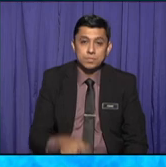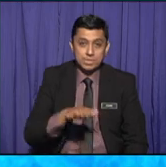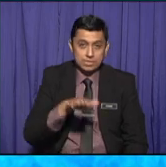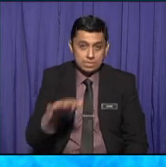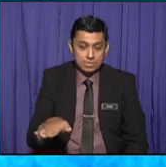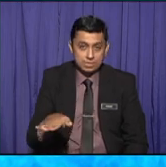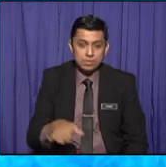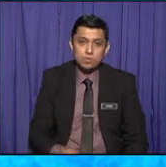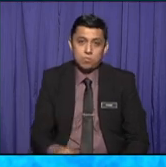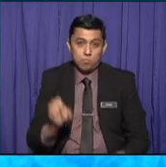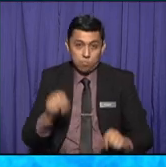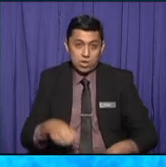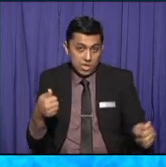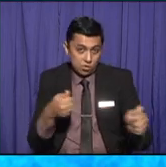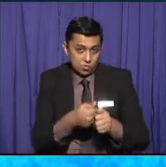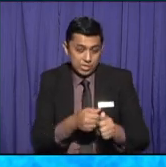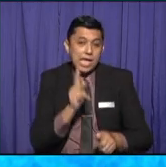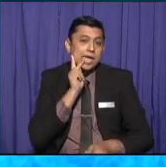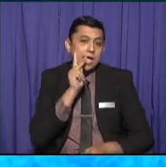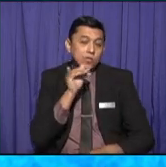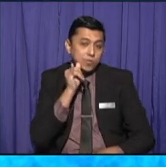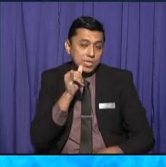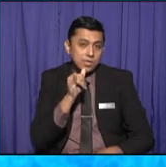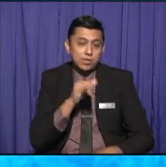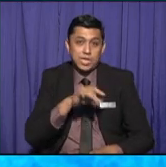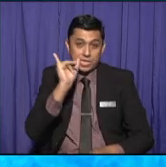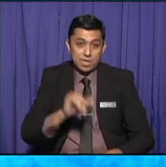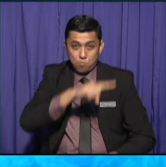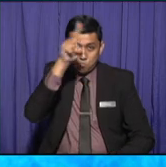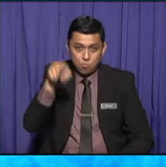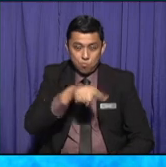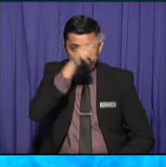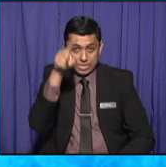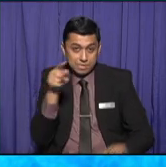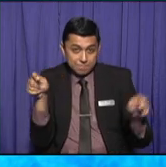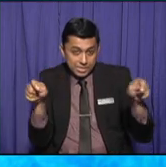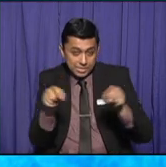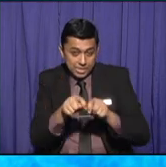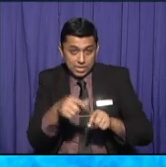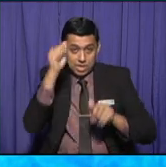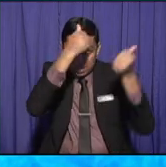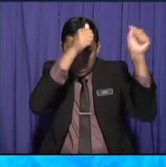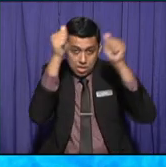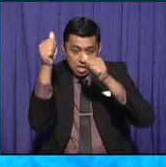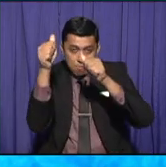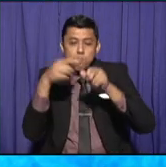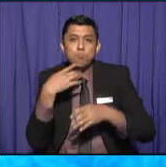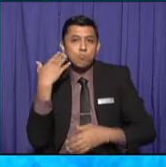Adik-adik, boleh ikut Kak Yuli ya? Yang bulat-bulat seperti awan bunyinya